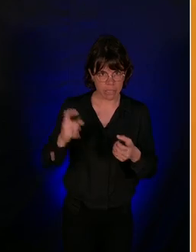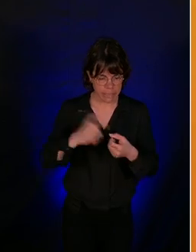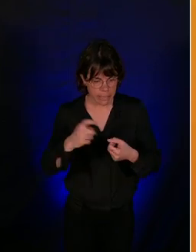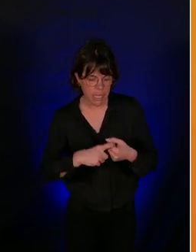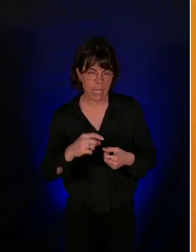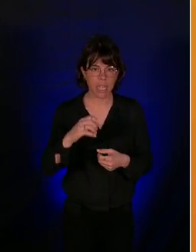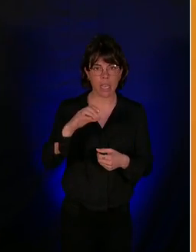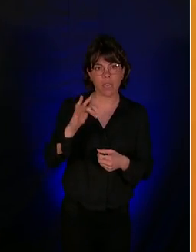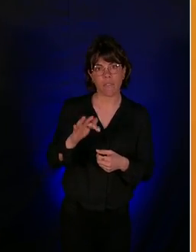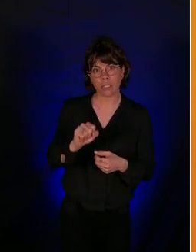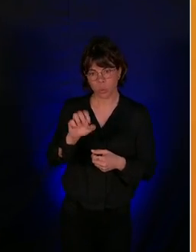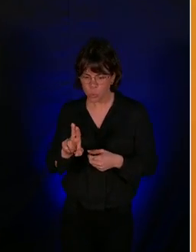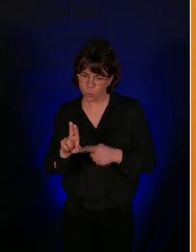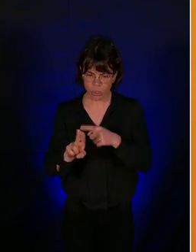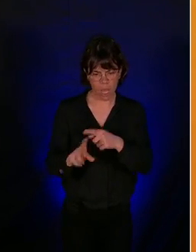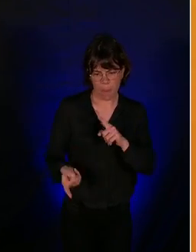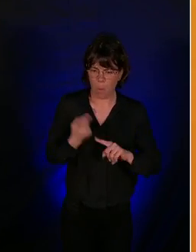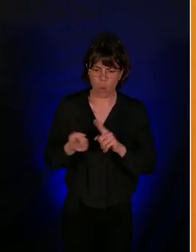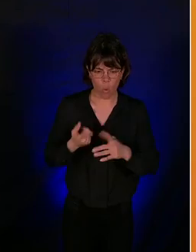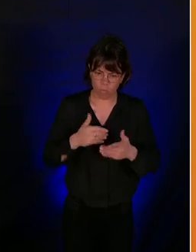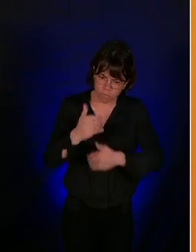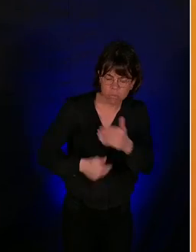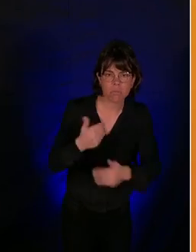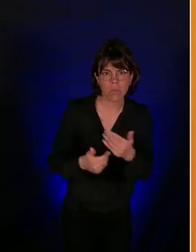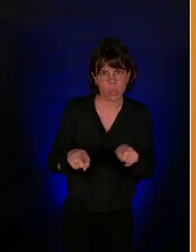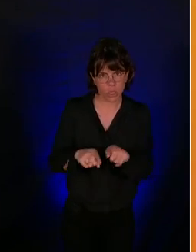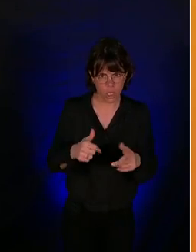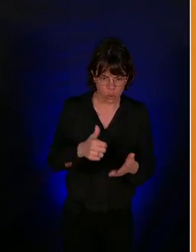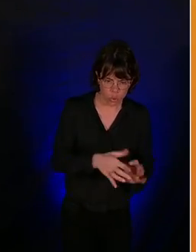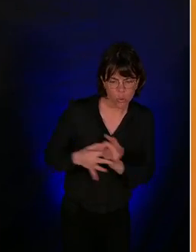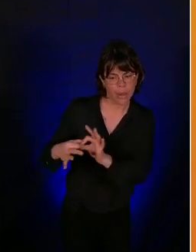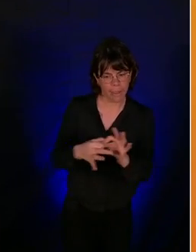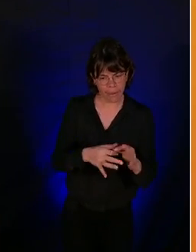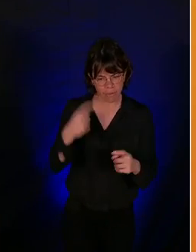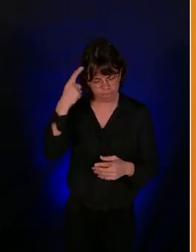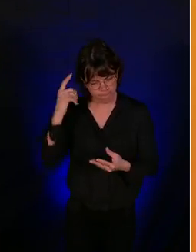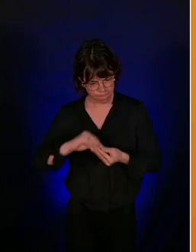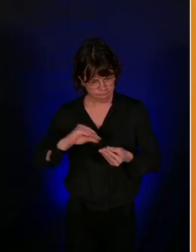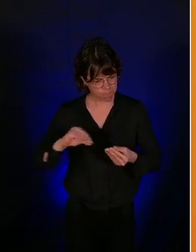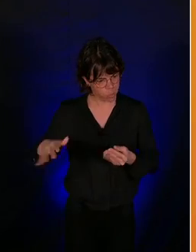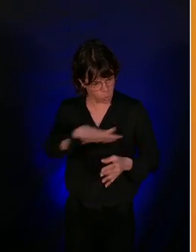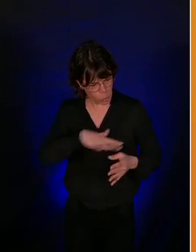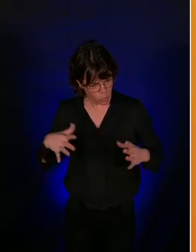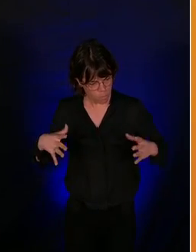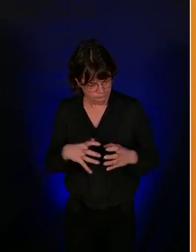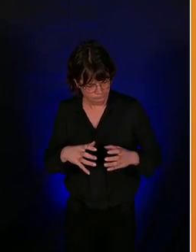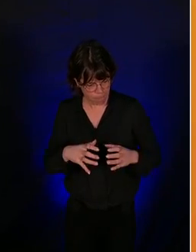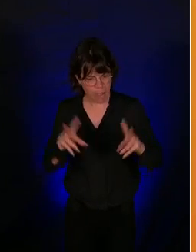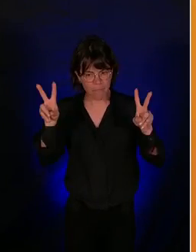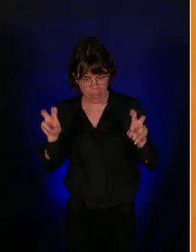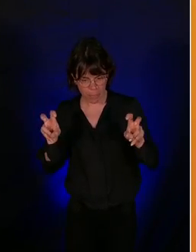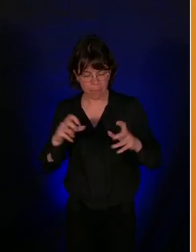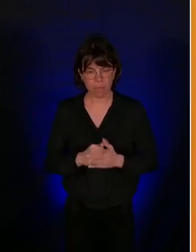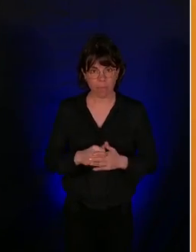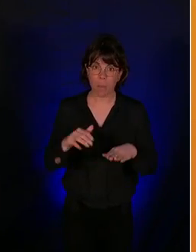FSU forme un socle solide pour avancer solidaire et aussi engagé dans cette réflexion unificatrice ferm les guillemets au